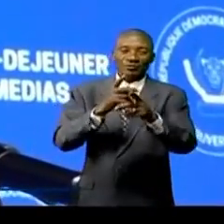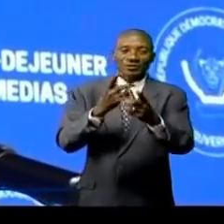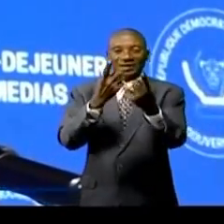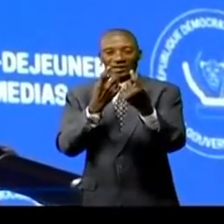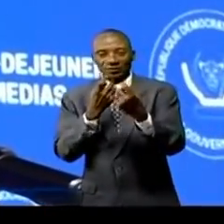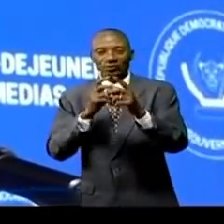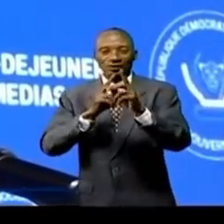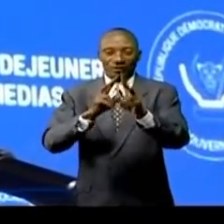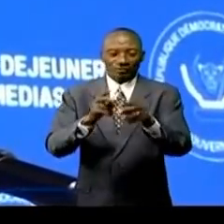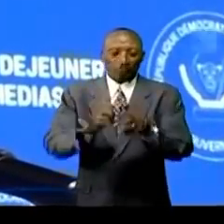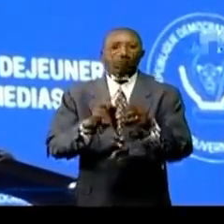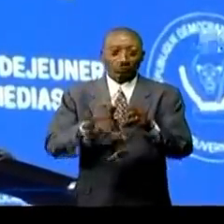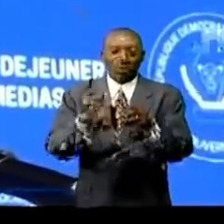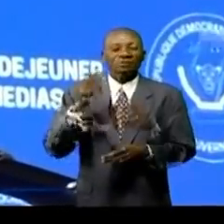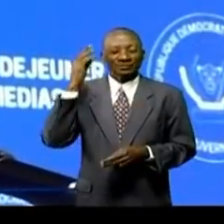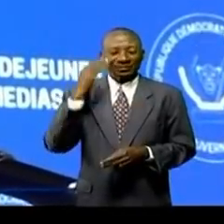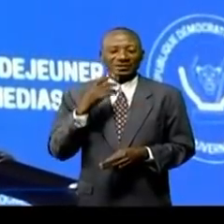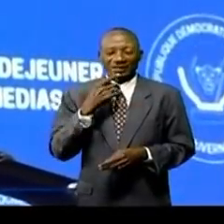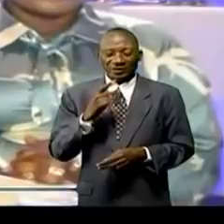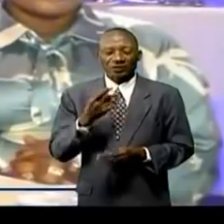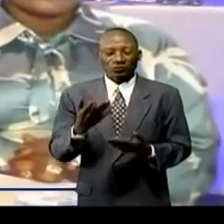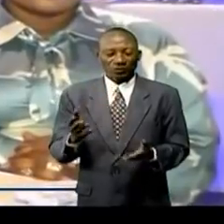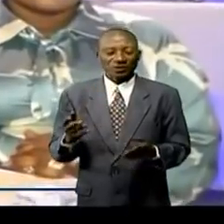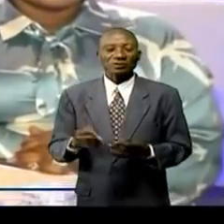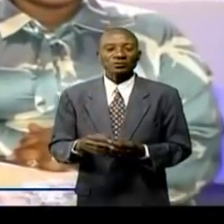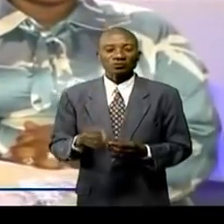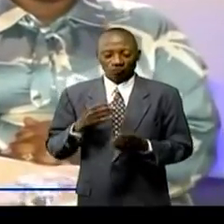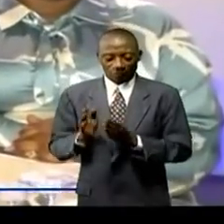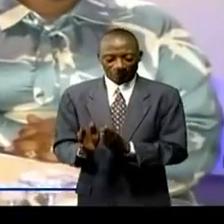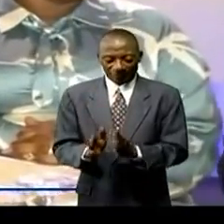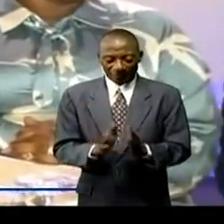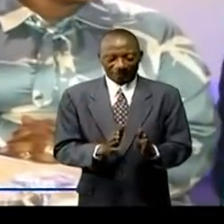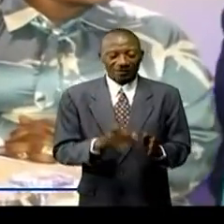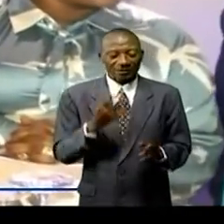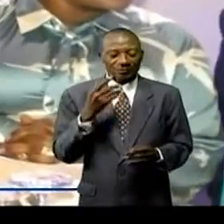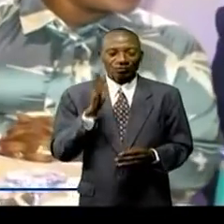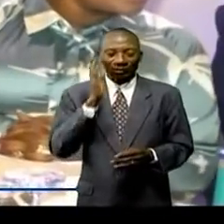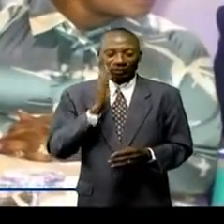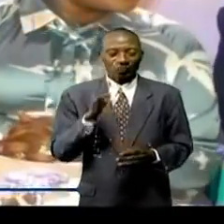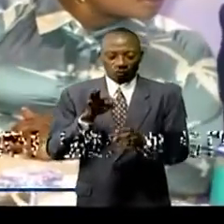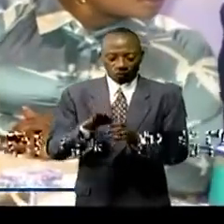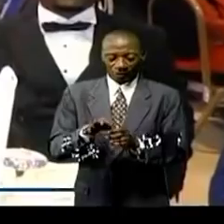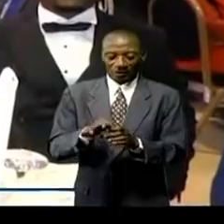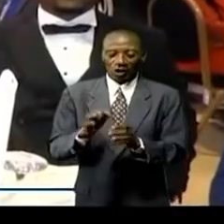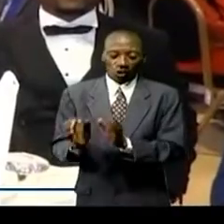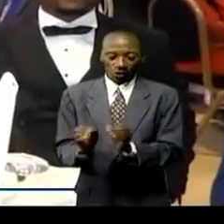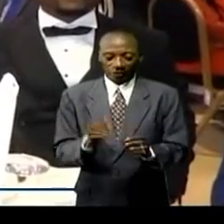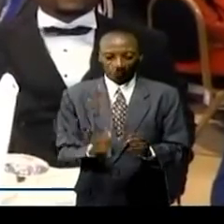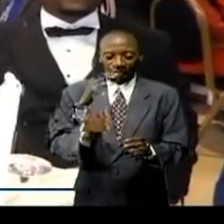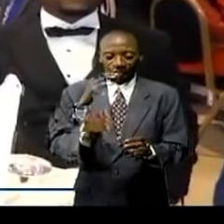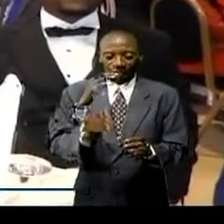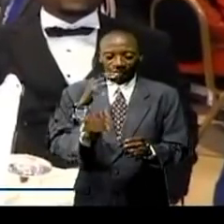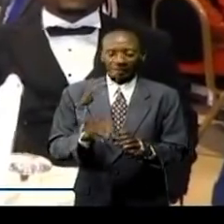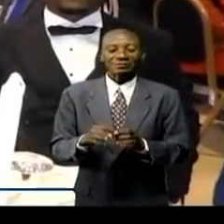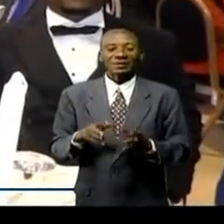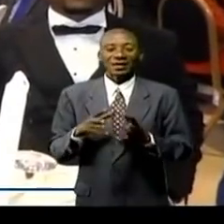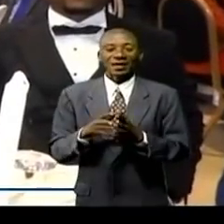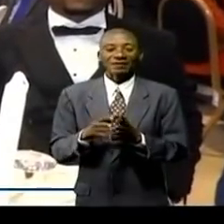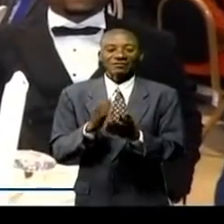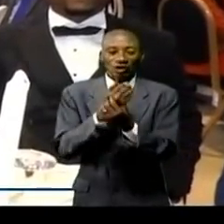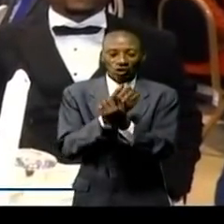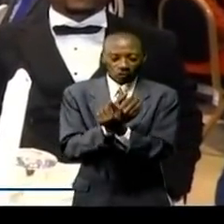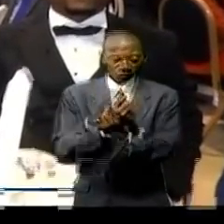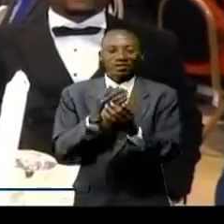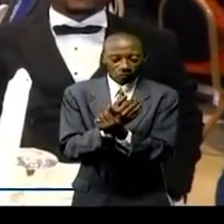vers l'organisation des élections crédibles dans le respect des délais constitutionnels, chose qui doit aller de pair avec les recensements de